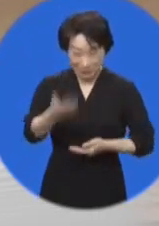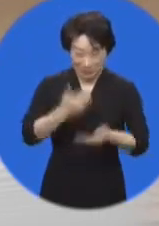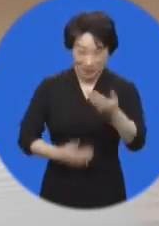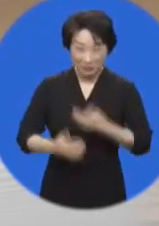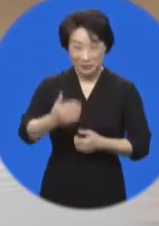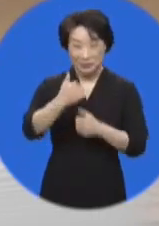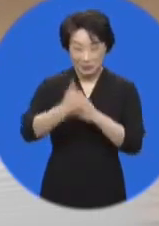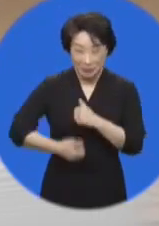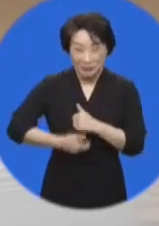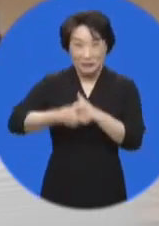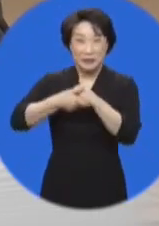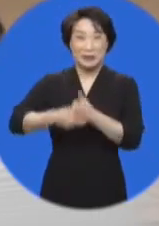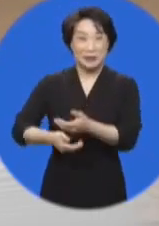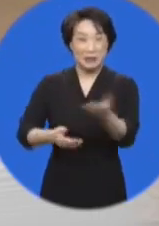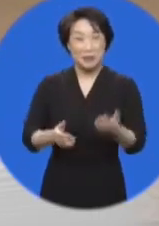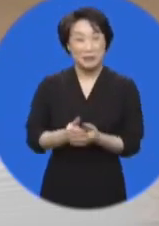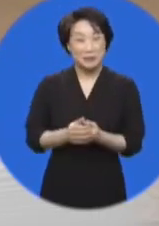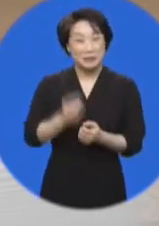섬김을 받고